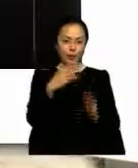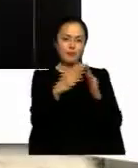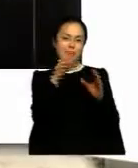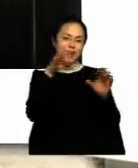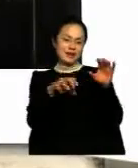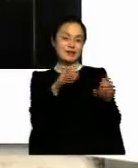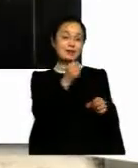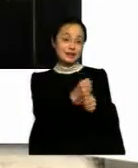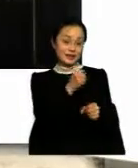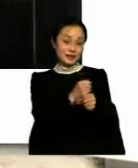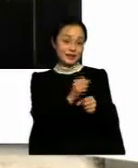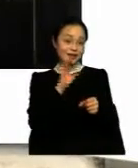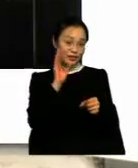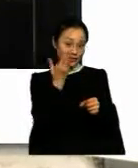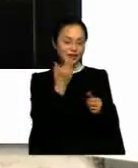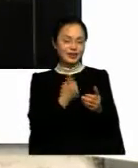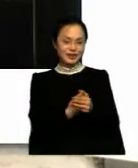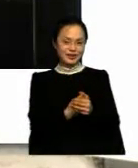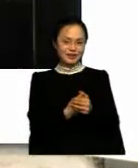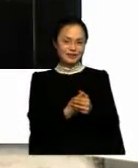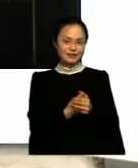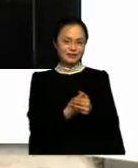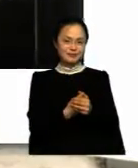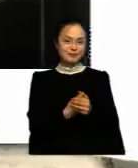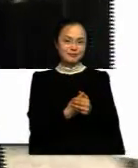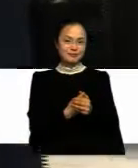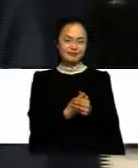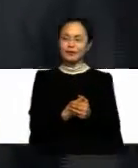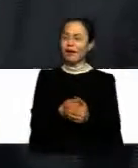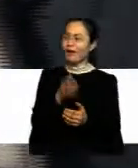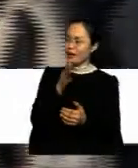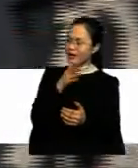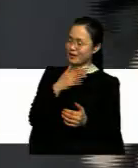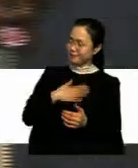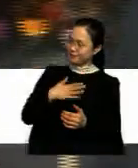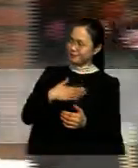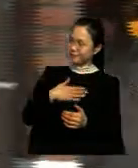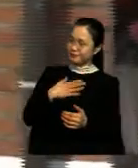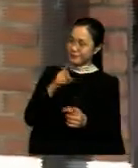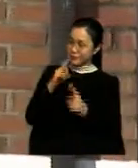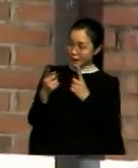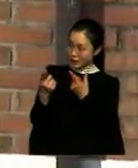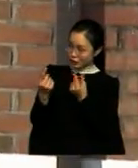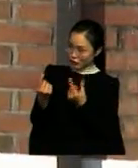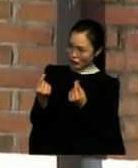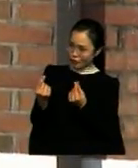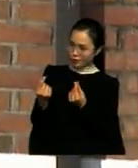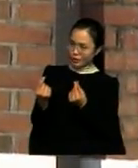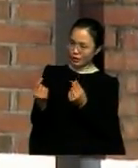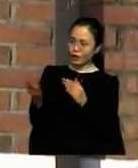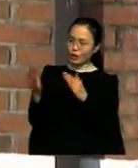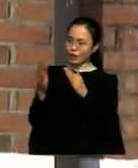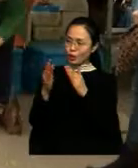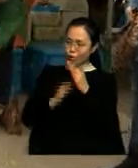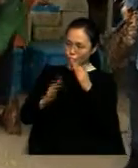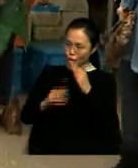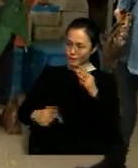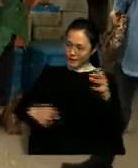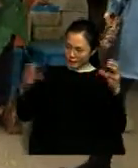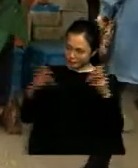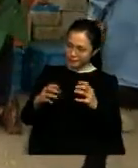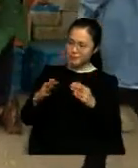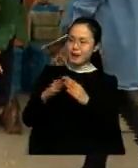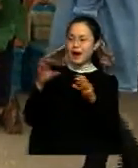바로 희복 만들기 사업이 되겠습니다. 네, 그렇군요. 자, 말씀하시는 과정에 이제 공동체 마을을 회복하겠다 이렇게